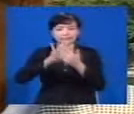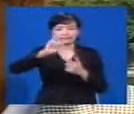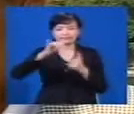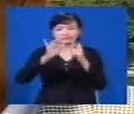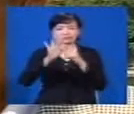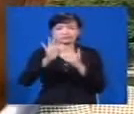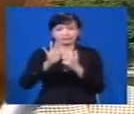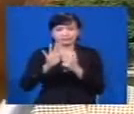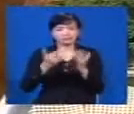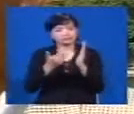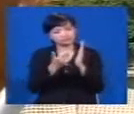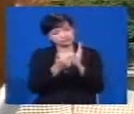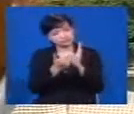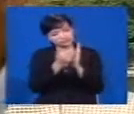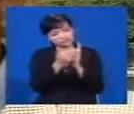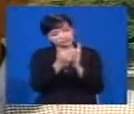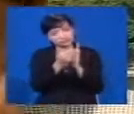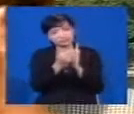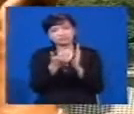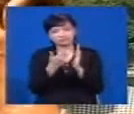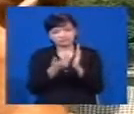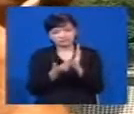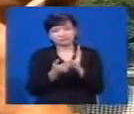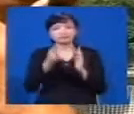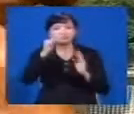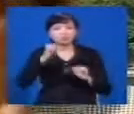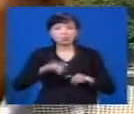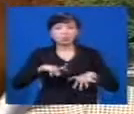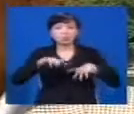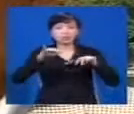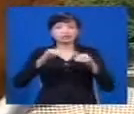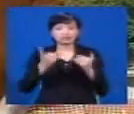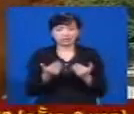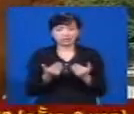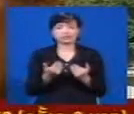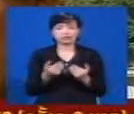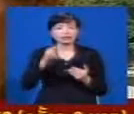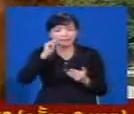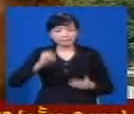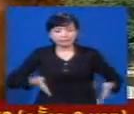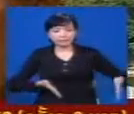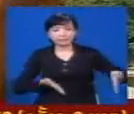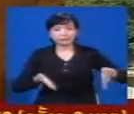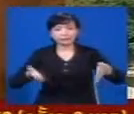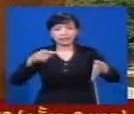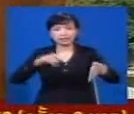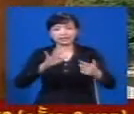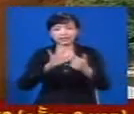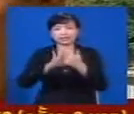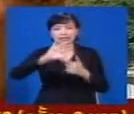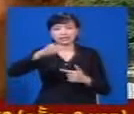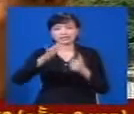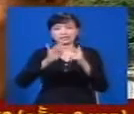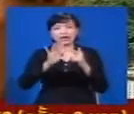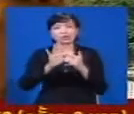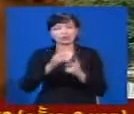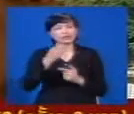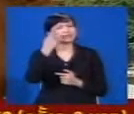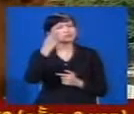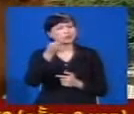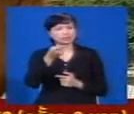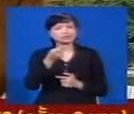ต์ตะวันออกเฉียงเหนือแล้วก็ภาคตะวันออกซึ่งท่วมอยู่ในขณะนี้สำหรับในลุ่มน้ำเจ้าพระยานะครับคิดว่าทุกคนสบายใจได้เ